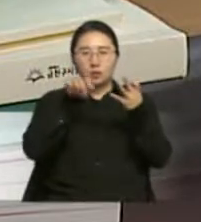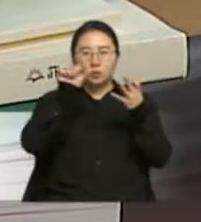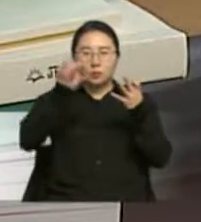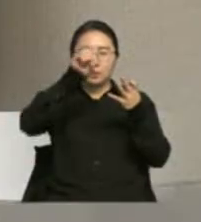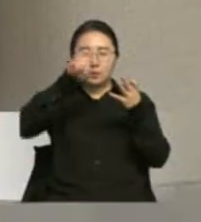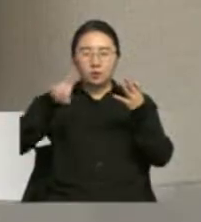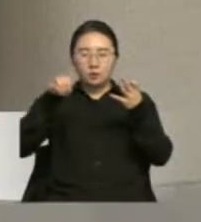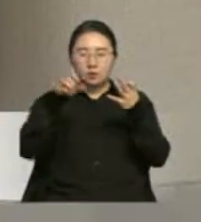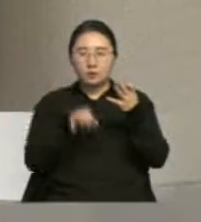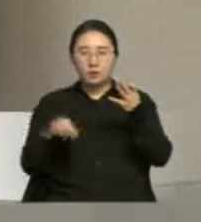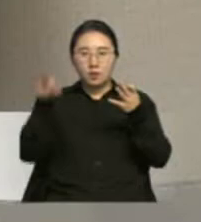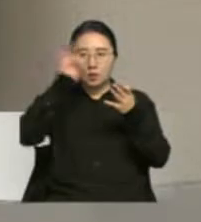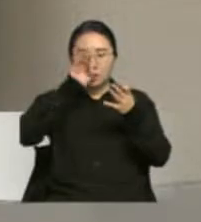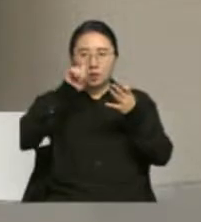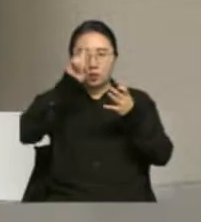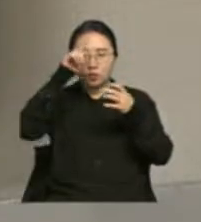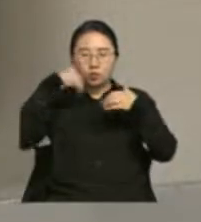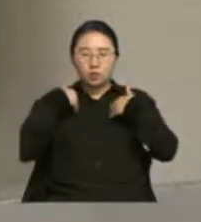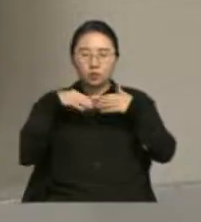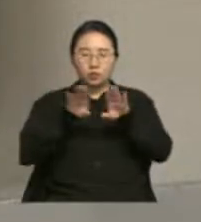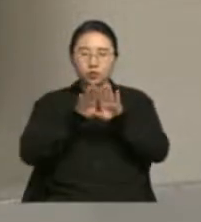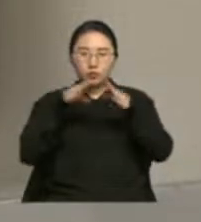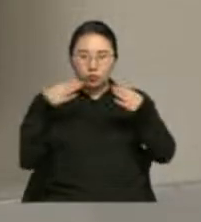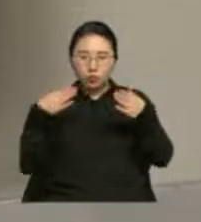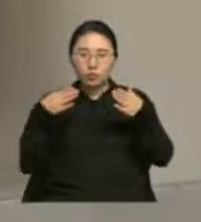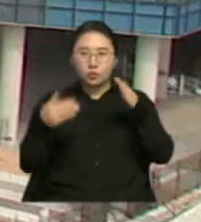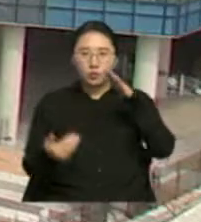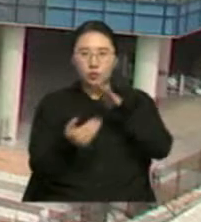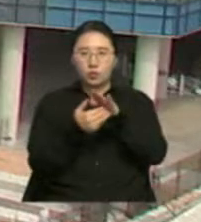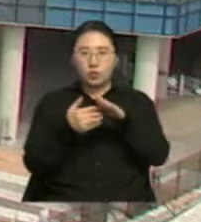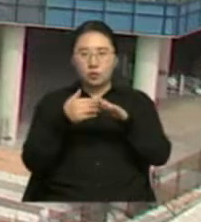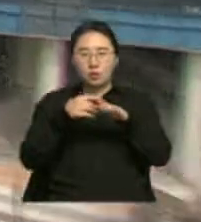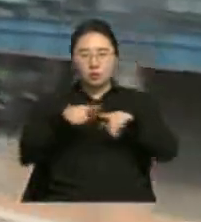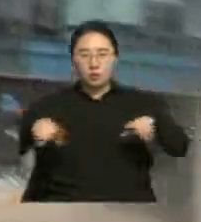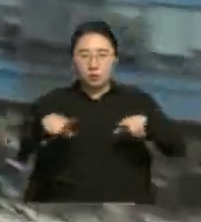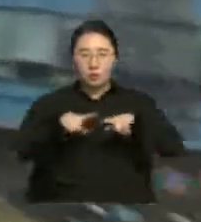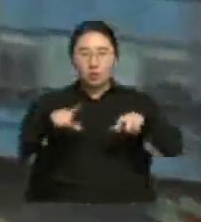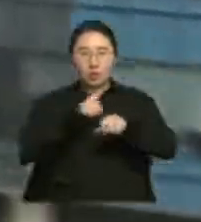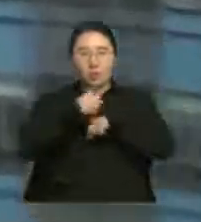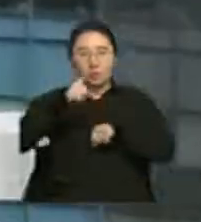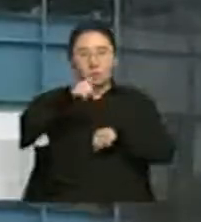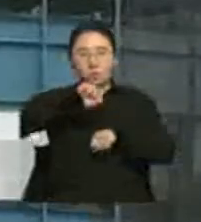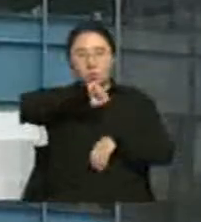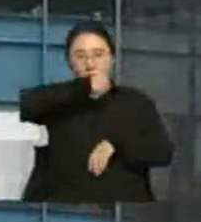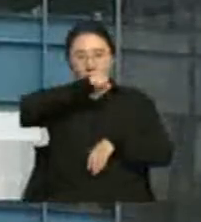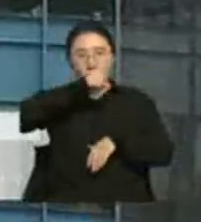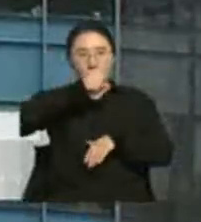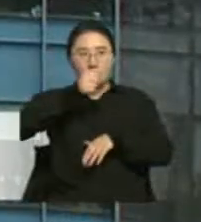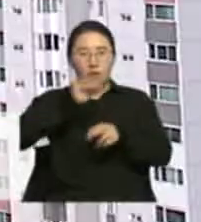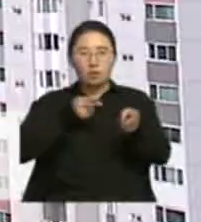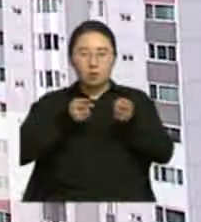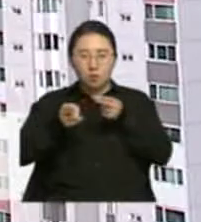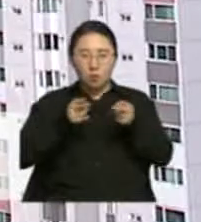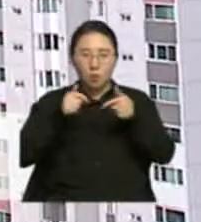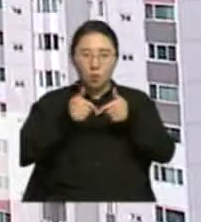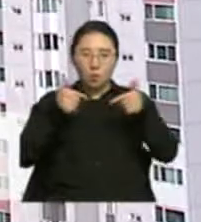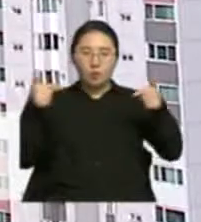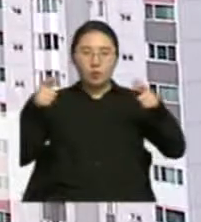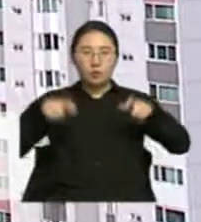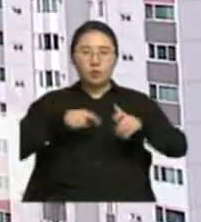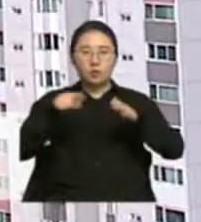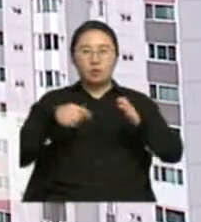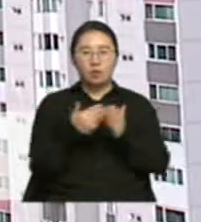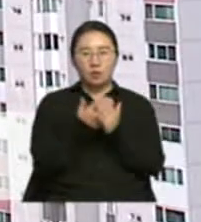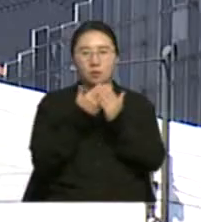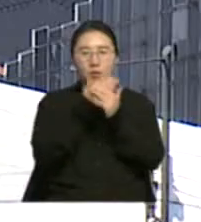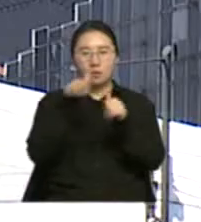증가해 금천구청 개청 이래 역대 최대 규모입니다. 중앙정부의 내년도 재정규모 확대 기조와 특히 지역 내